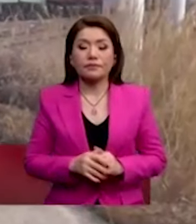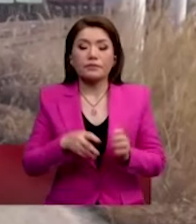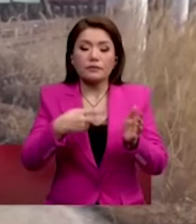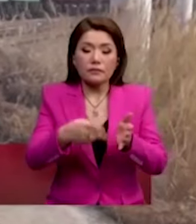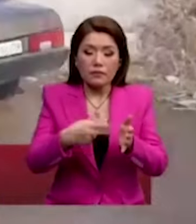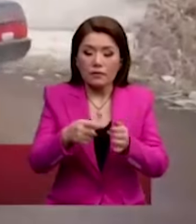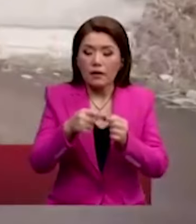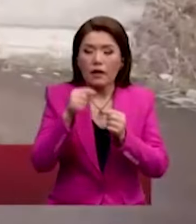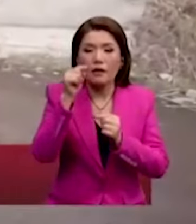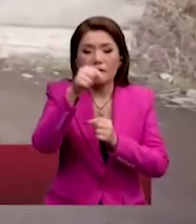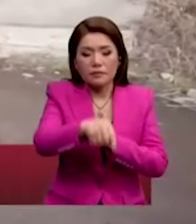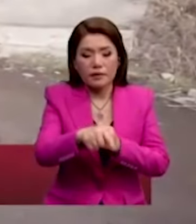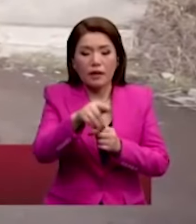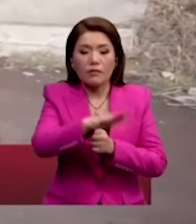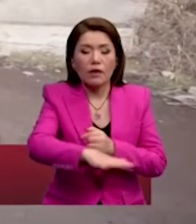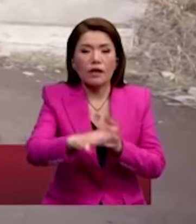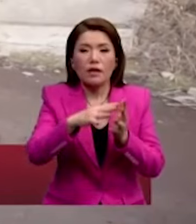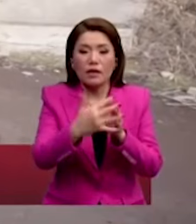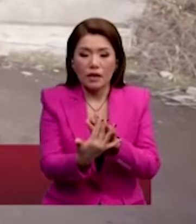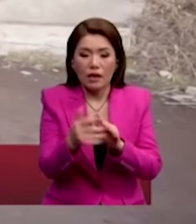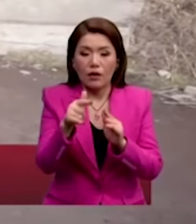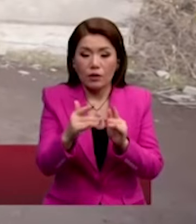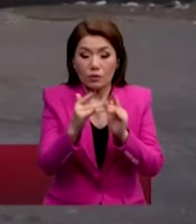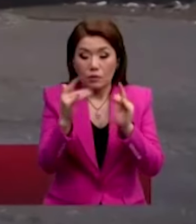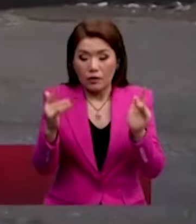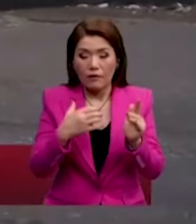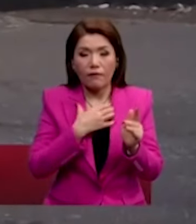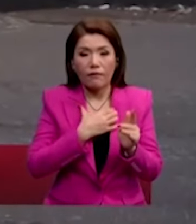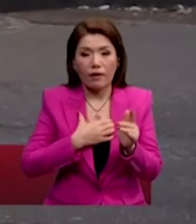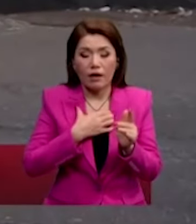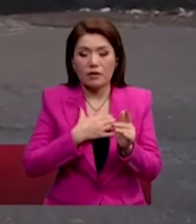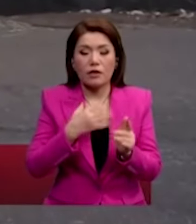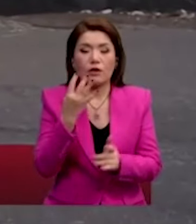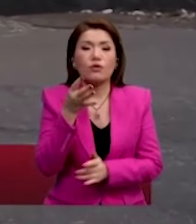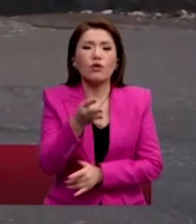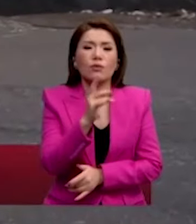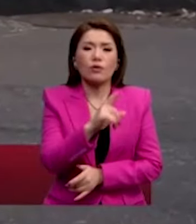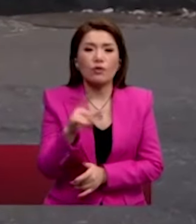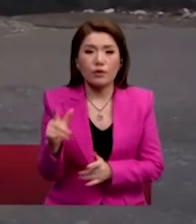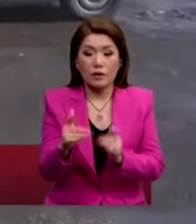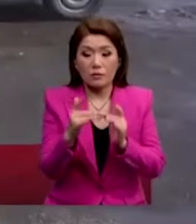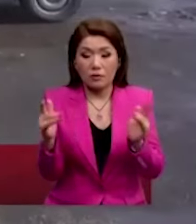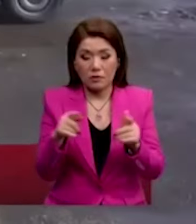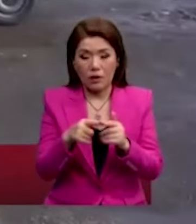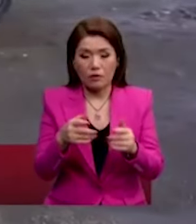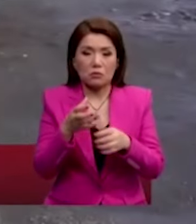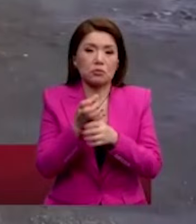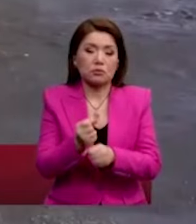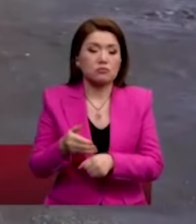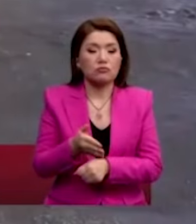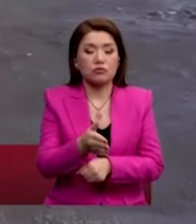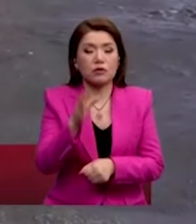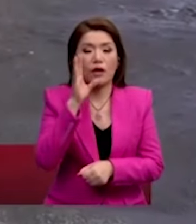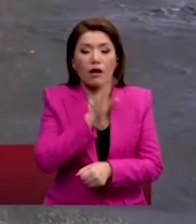Темір жолдың арғы жағына жатқан Ақпұлым ауылына мына шағын өткел ауадай қажет. Балайға 4000 тұрғынға көпір төте жолмен тең. Себебі негізгі